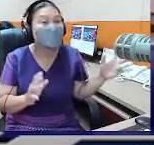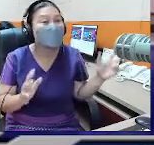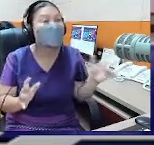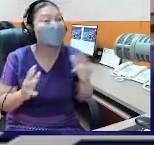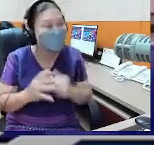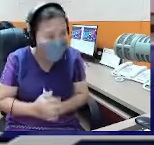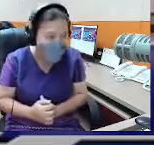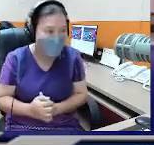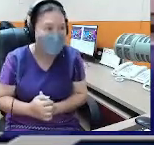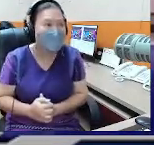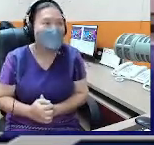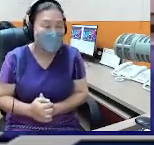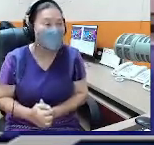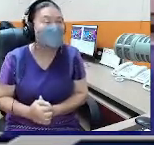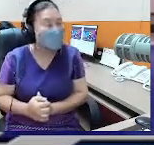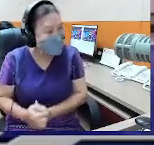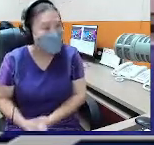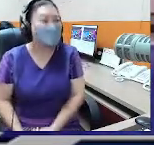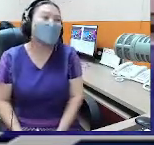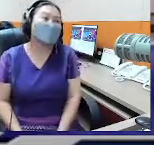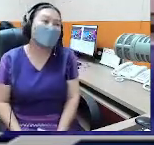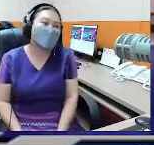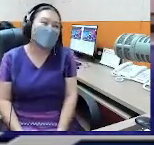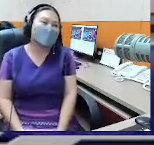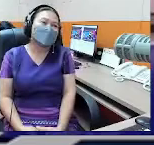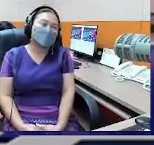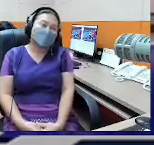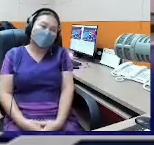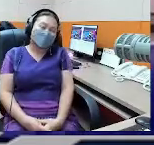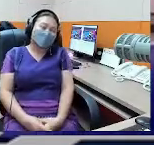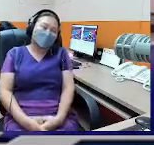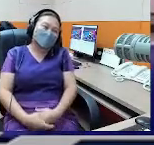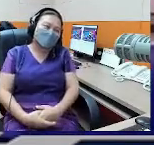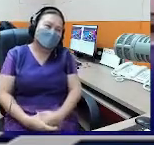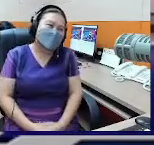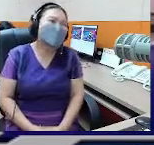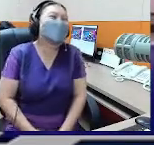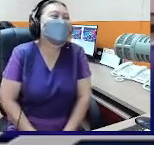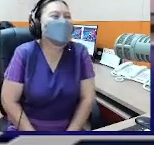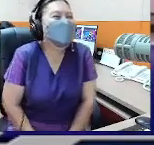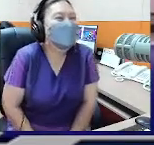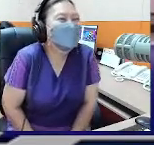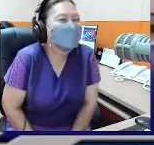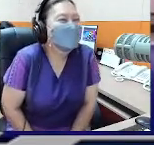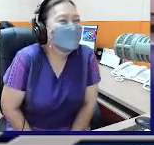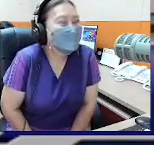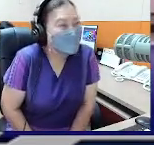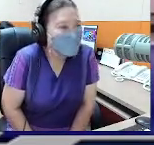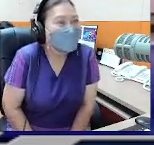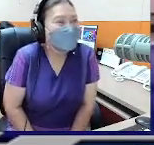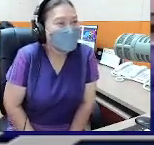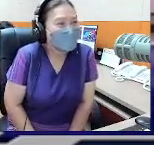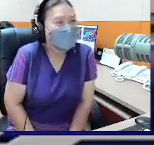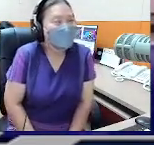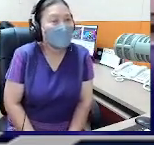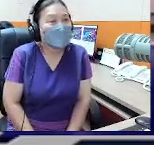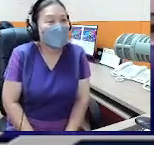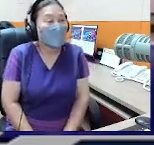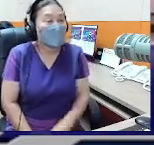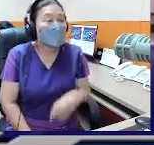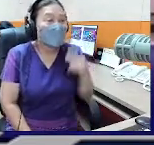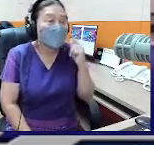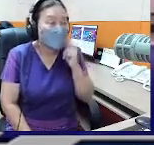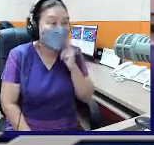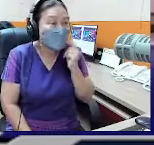จะให้กับบรรดานักศึกษามีอะไรบ้างคะ ถ้าพูดถึงฟาซิลิตี้ต่างๆเนี่ย เราจะมีอย่างแรกเลยค่ะ หอพักนักศึกษา